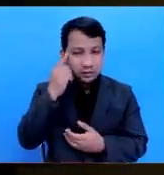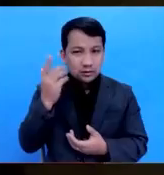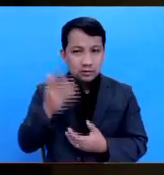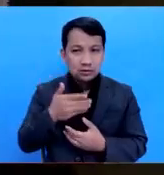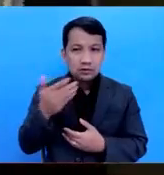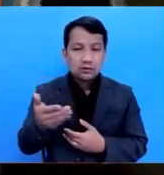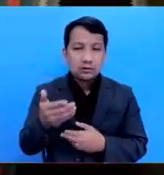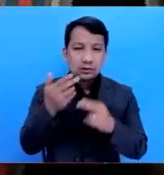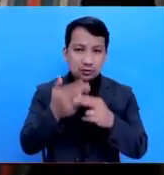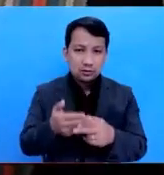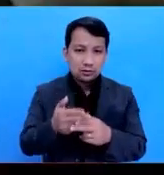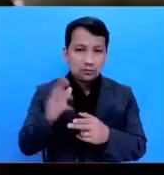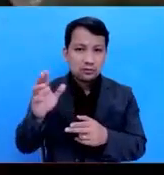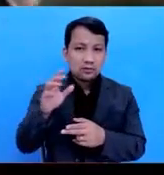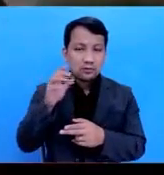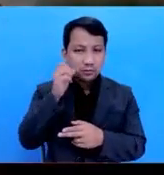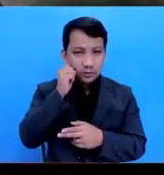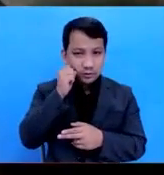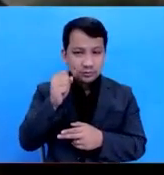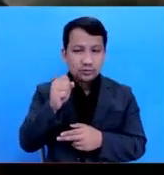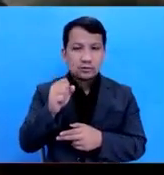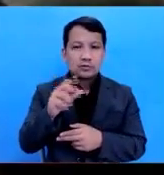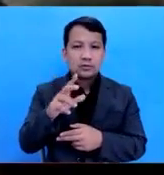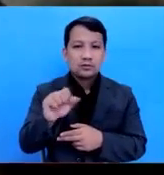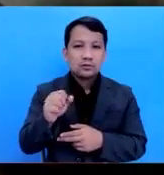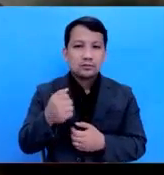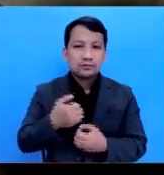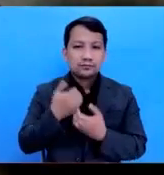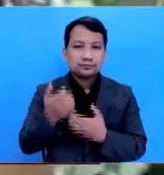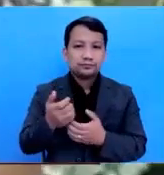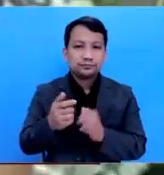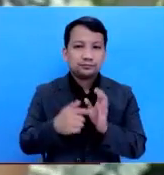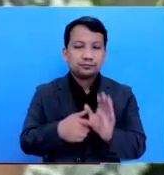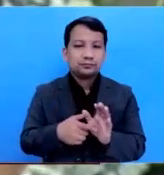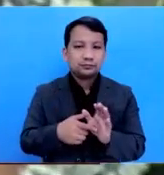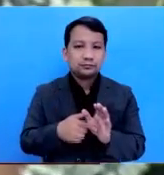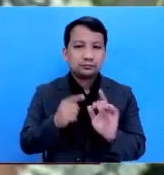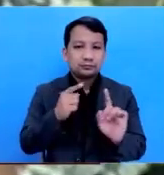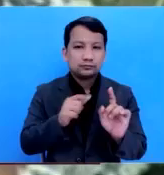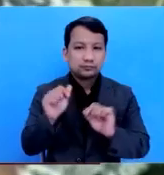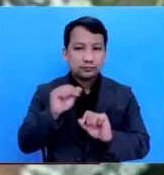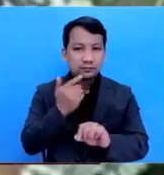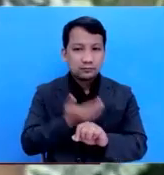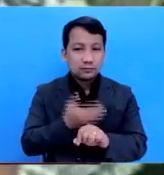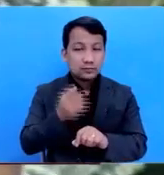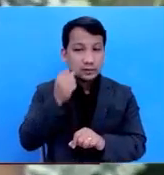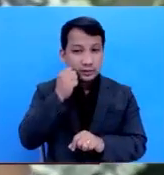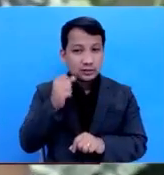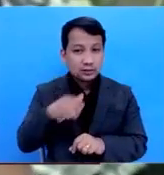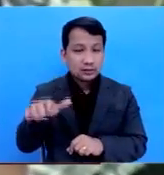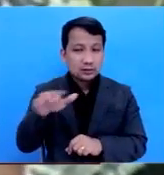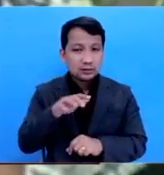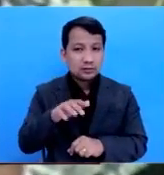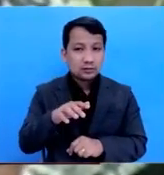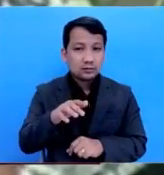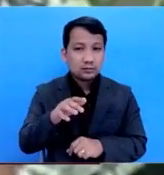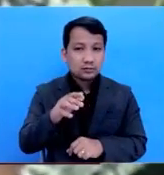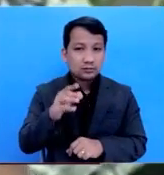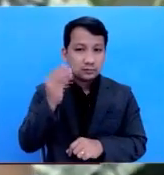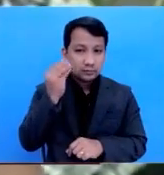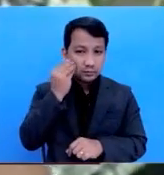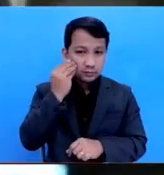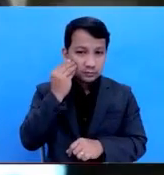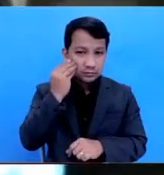ate Susan will remain. Emotional ding nag-eulogy ang isa ring anak-anaka ni Susan na si Diamond Star Maricel